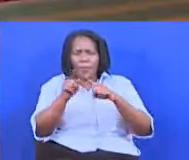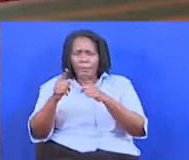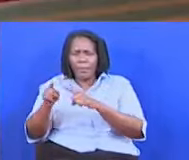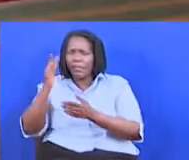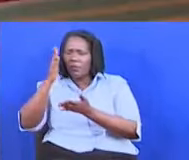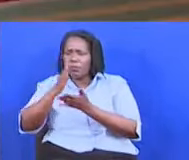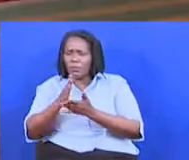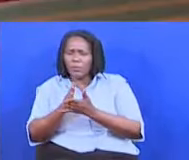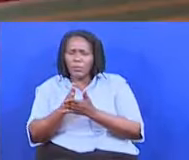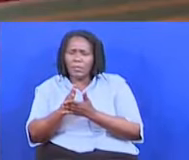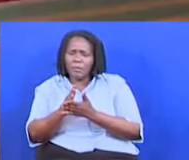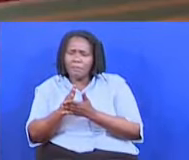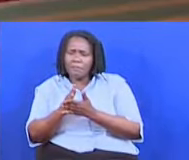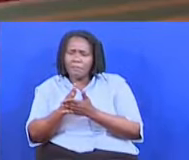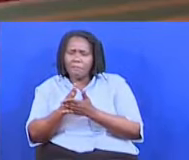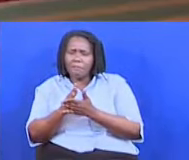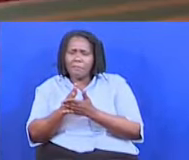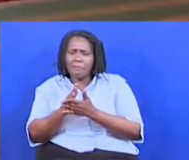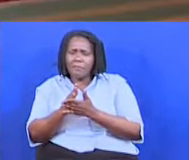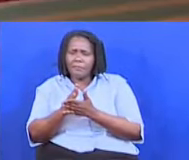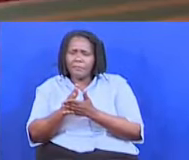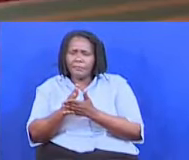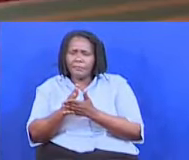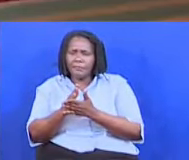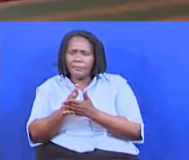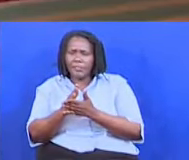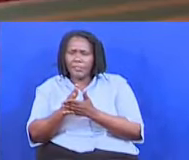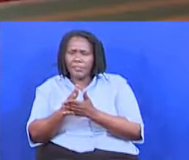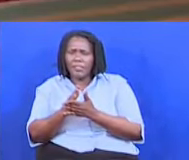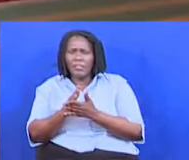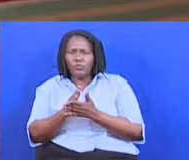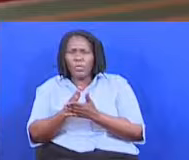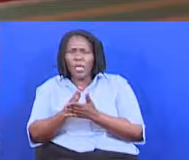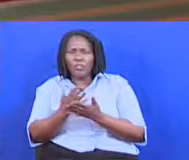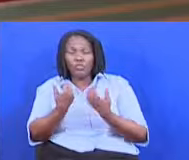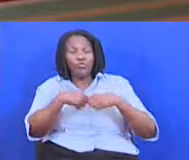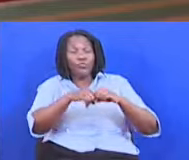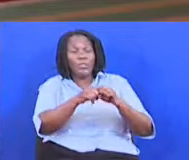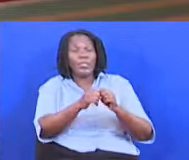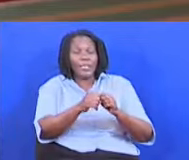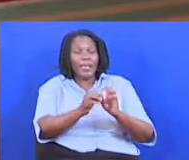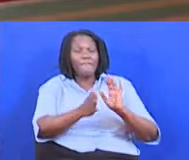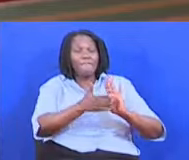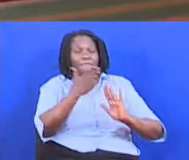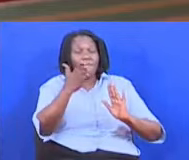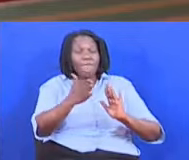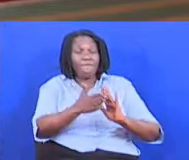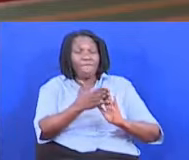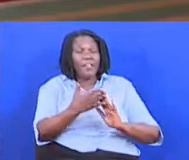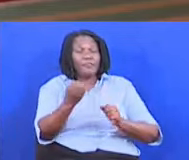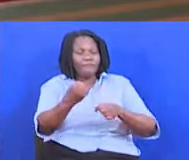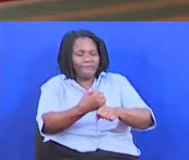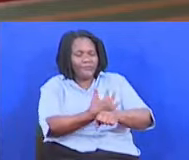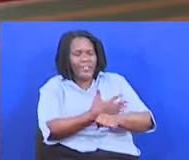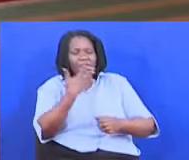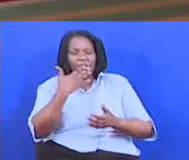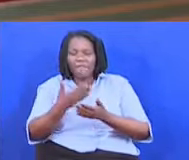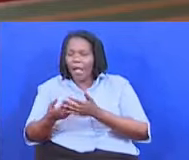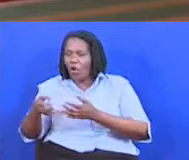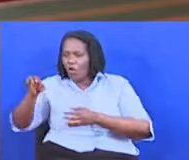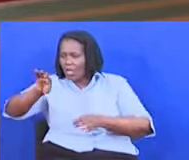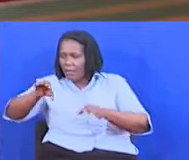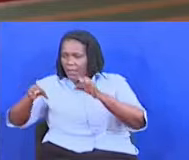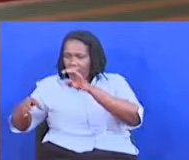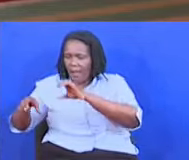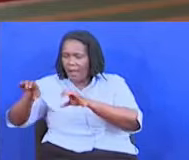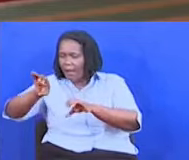za kuhakikisha tunashughulikia visababishi vya saratani ikiwemo kemikali zenye madhara. Kwa